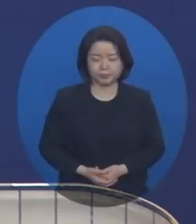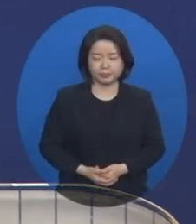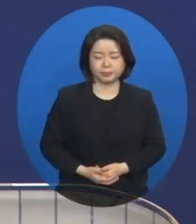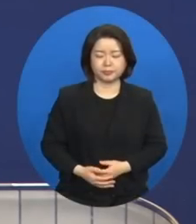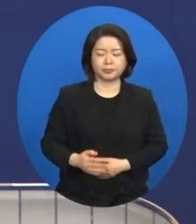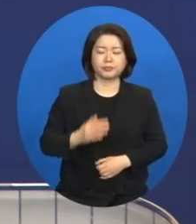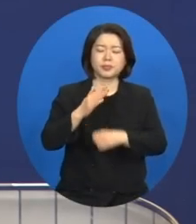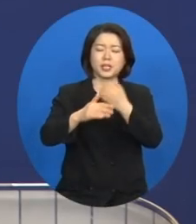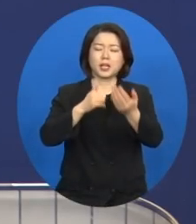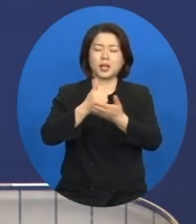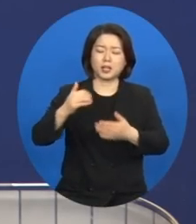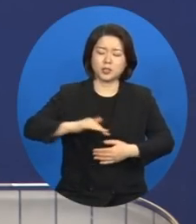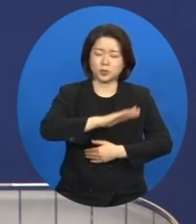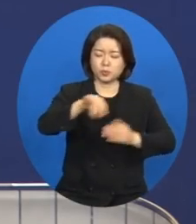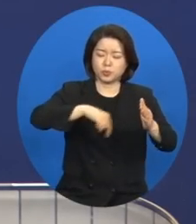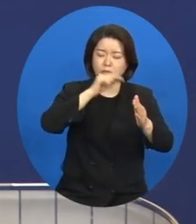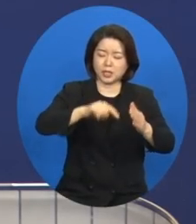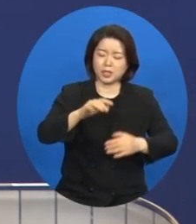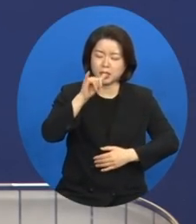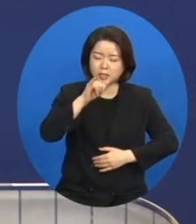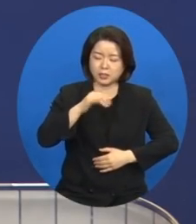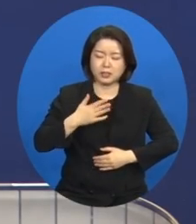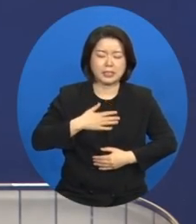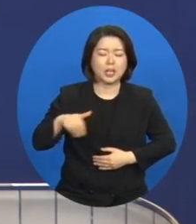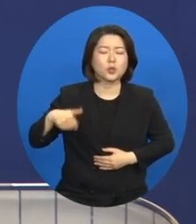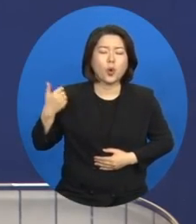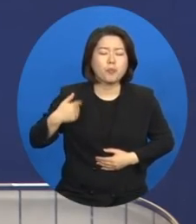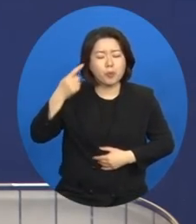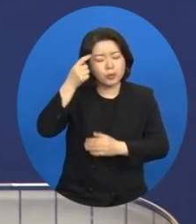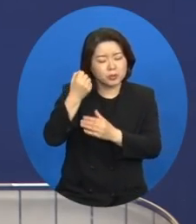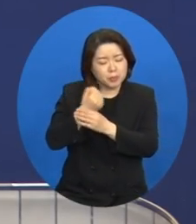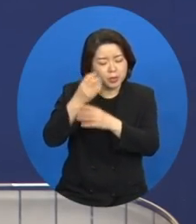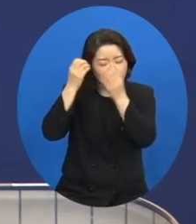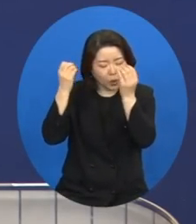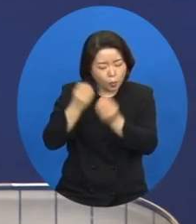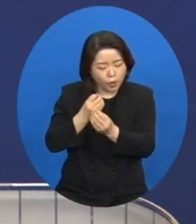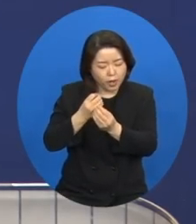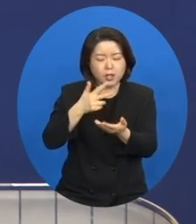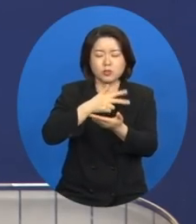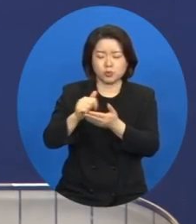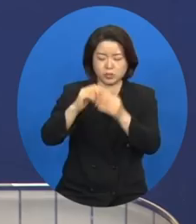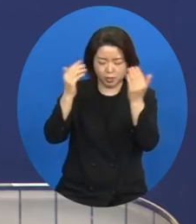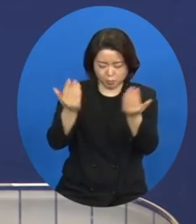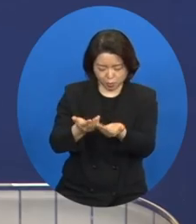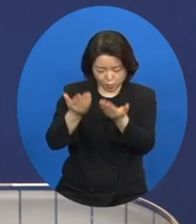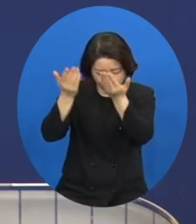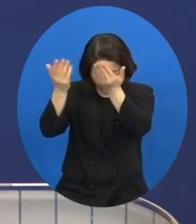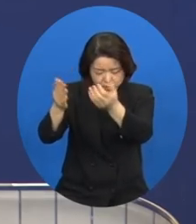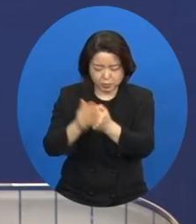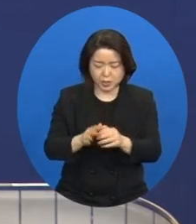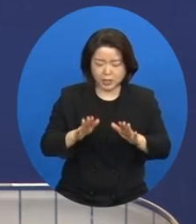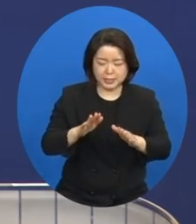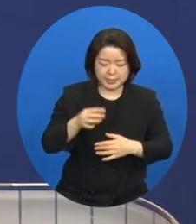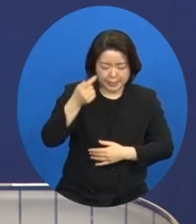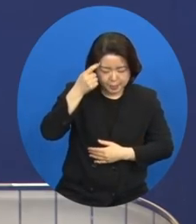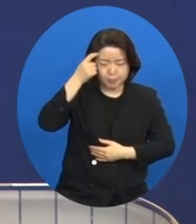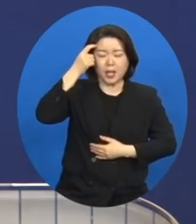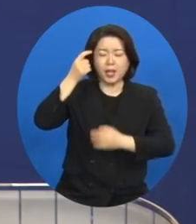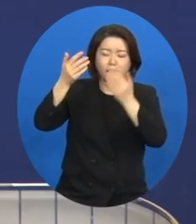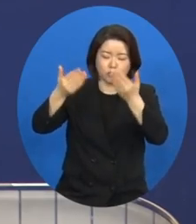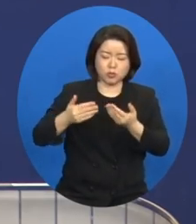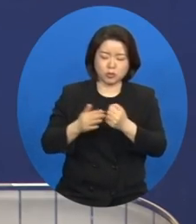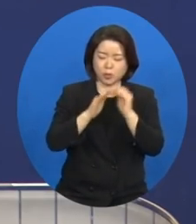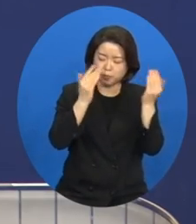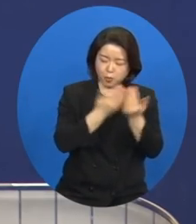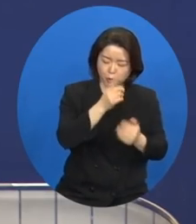하나님, 우리 안에 있는 우리도 알지 못하는 편견과 오해들을 주여 주님 앞에 내어놓습니다. 이 시간 깨우쳐 주셔서 그 모든